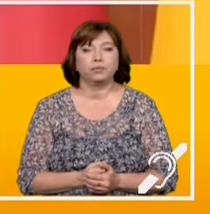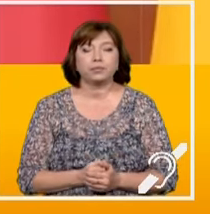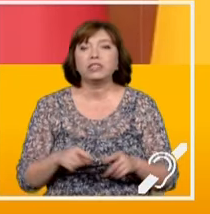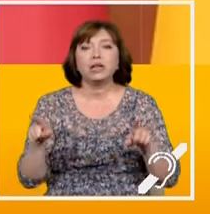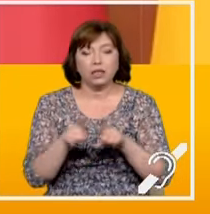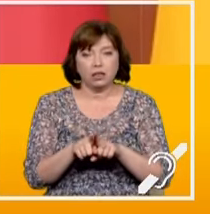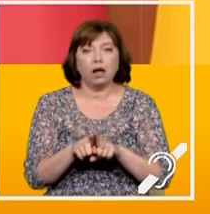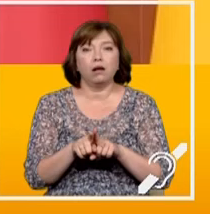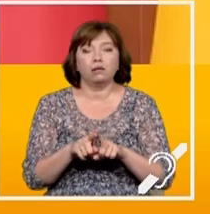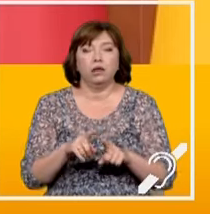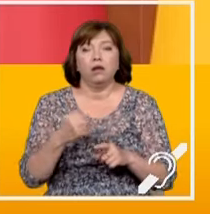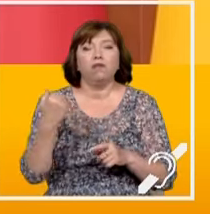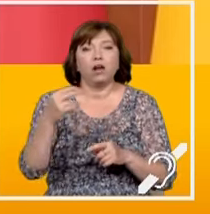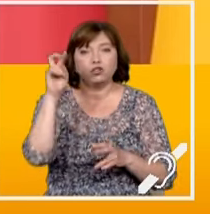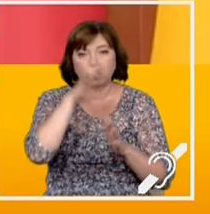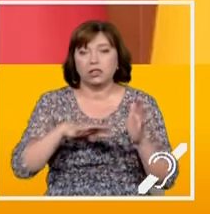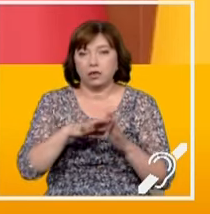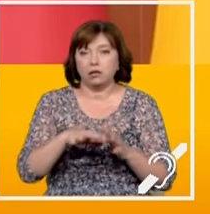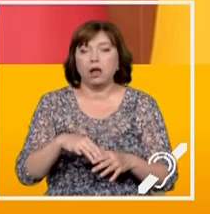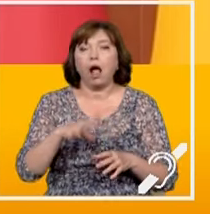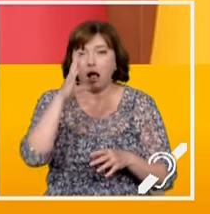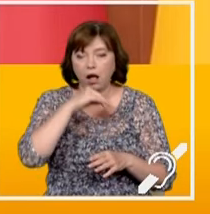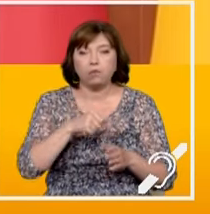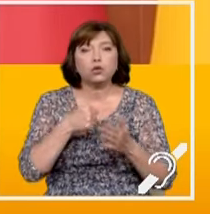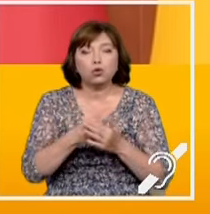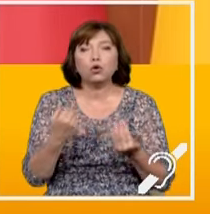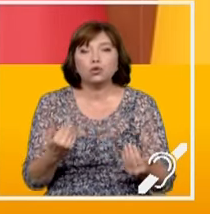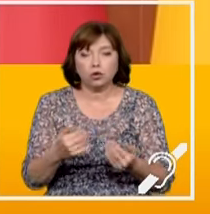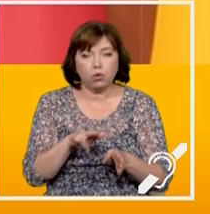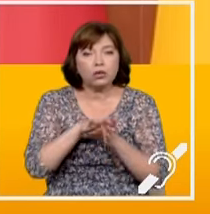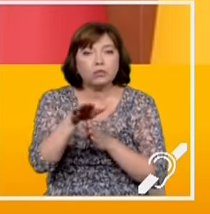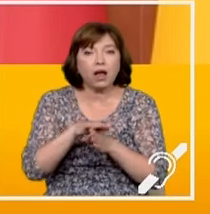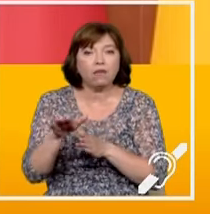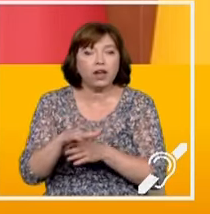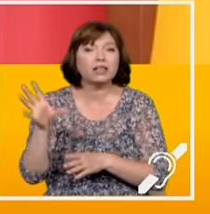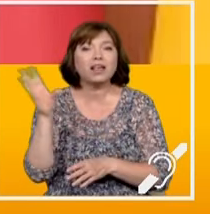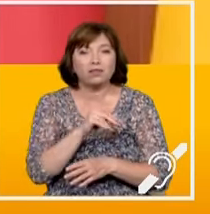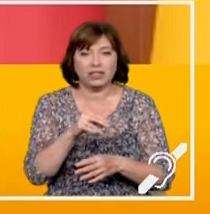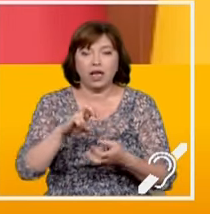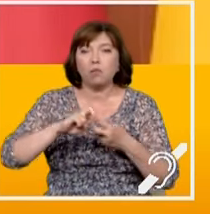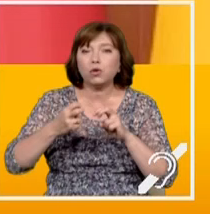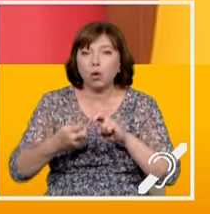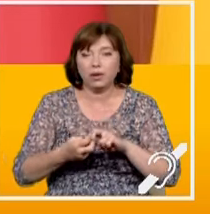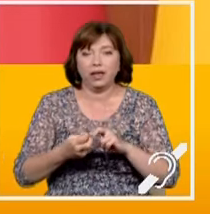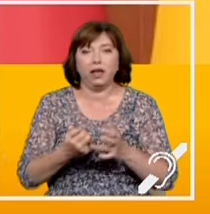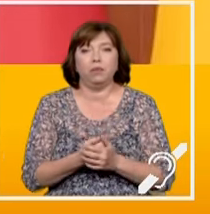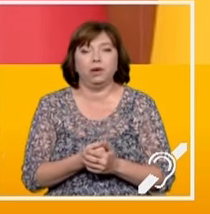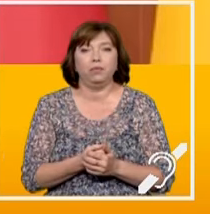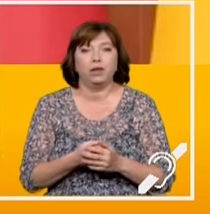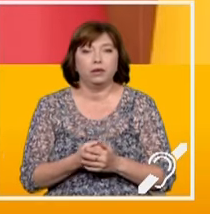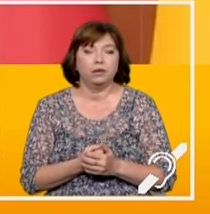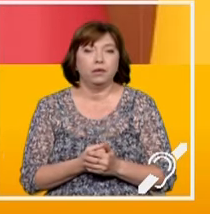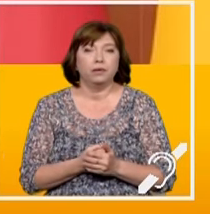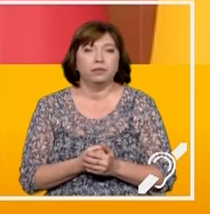mod excepțional, țara dumneavoastră a reușit până acum să facă față tuturor încercărilor de destabilizare din